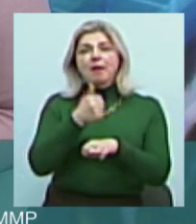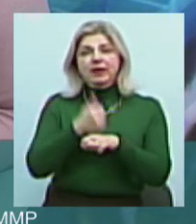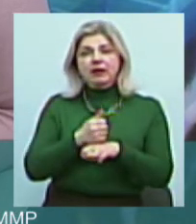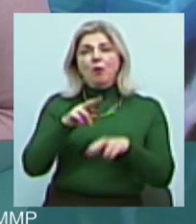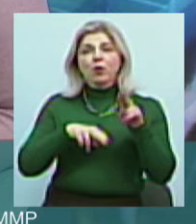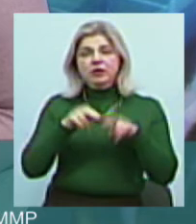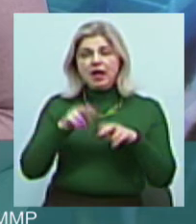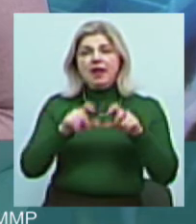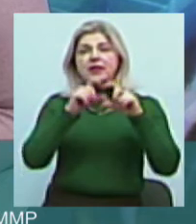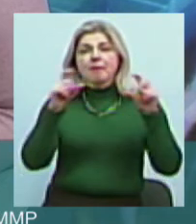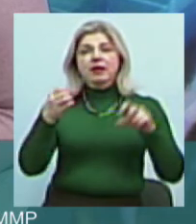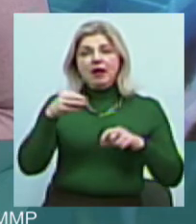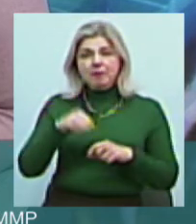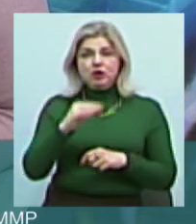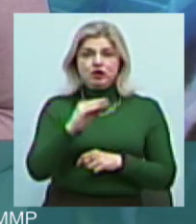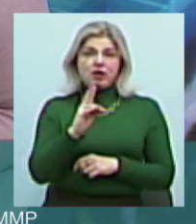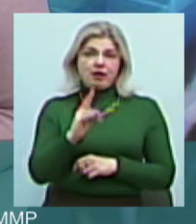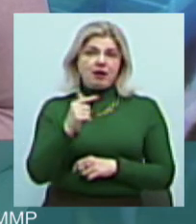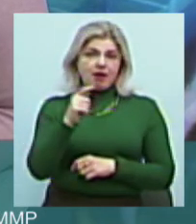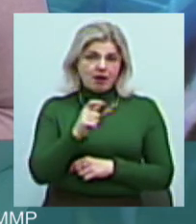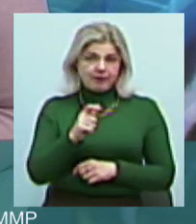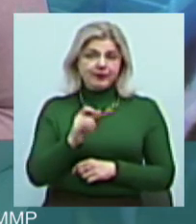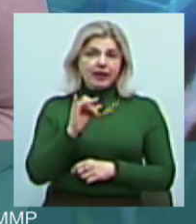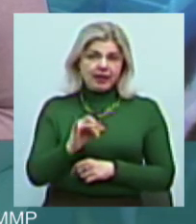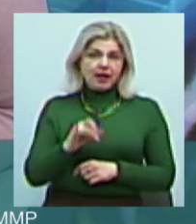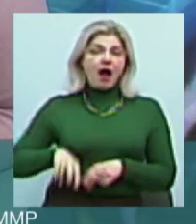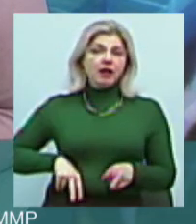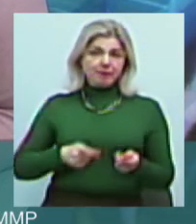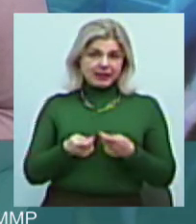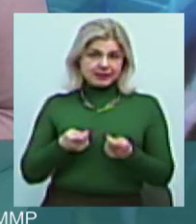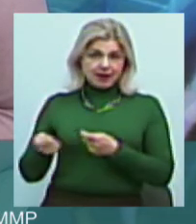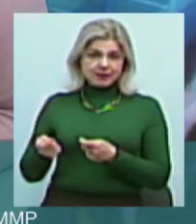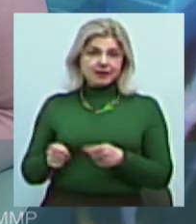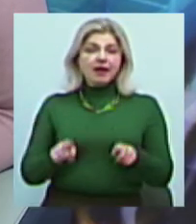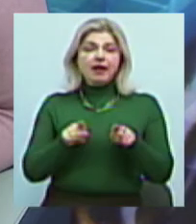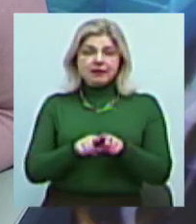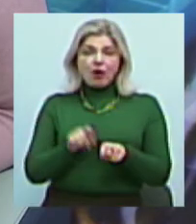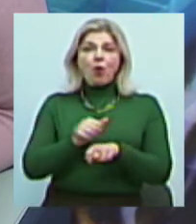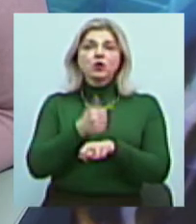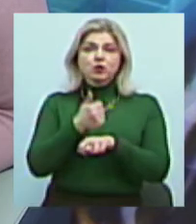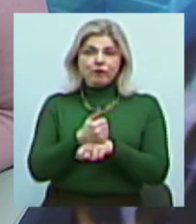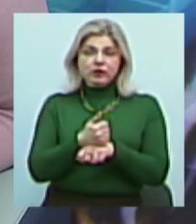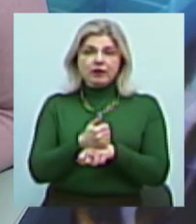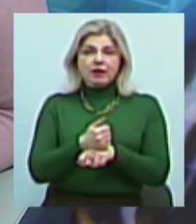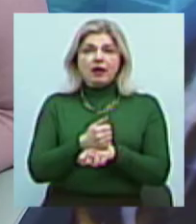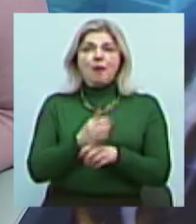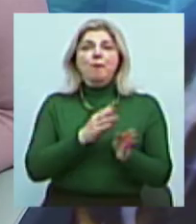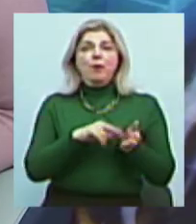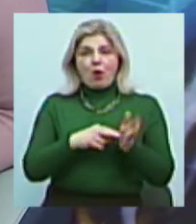департаменту ЖКХ і деяких адміністрацій. Таким чином, такі основні інфраструктурні